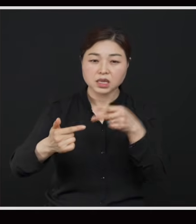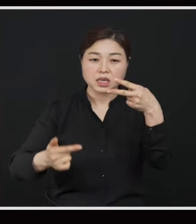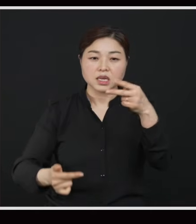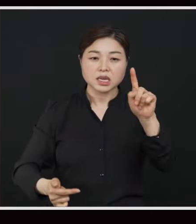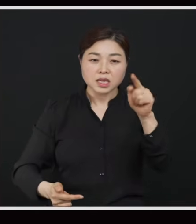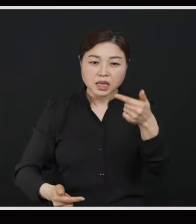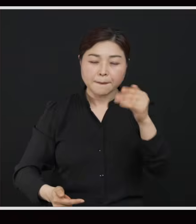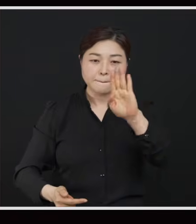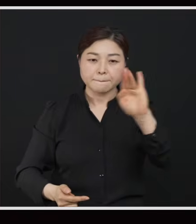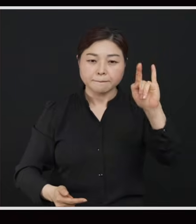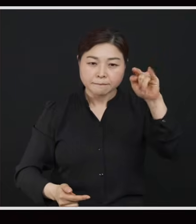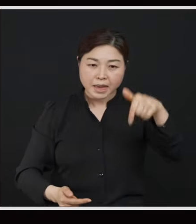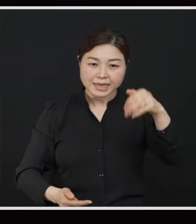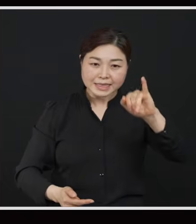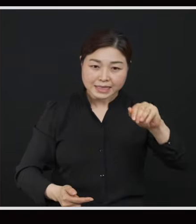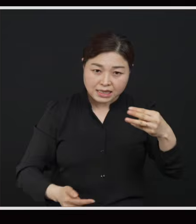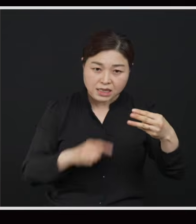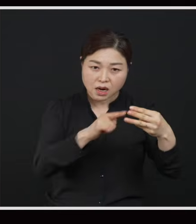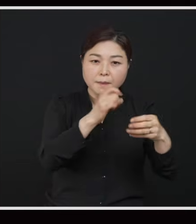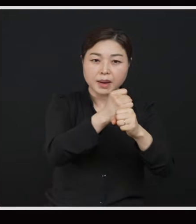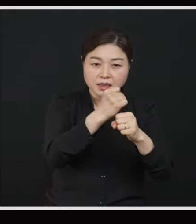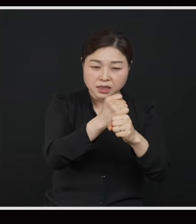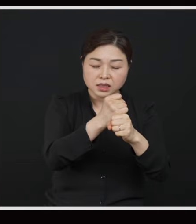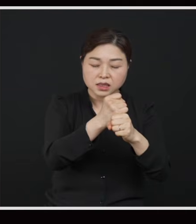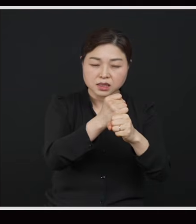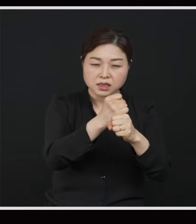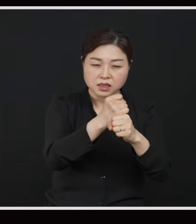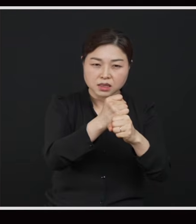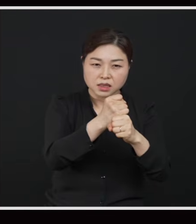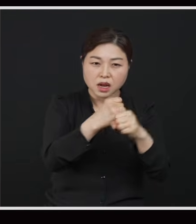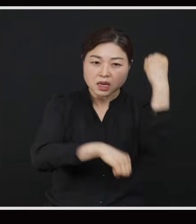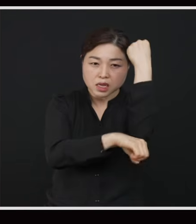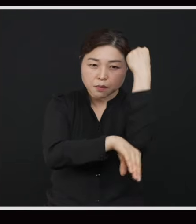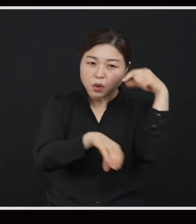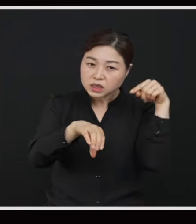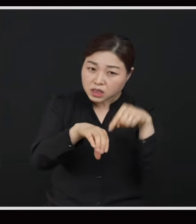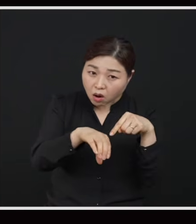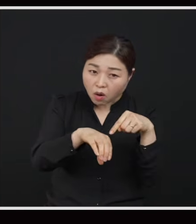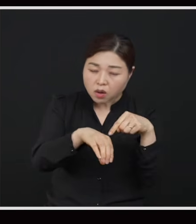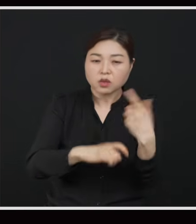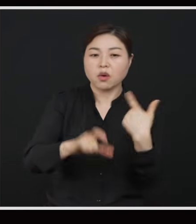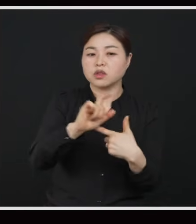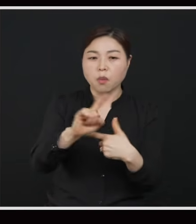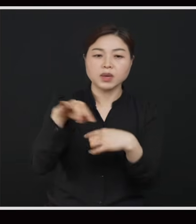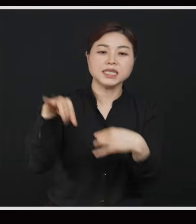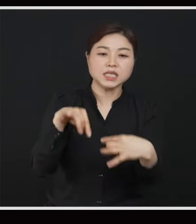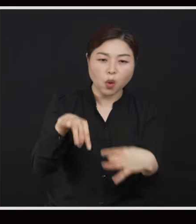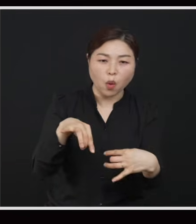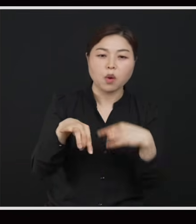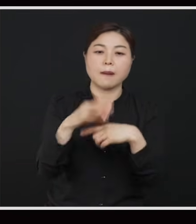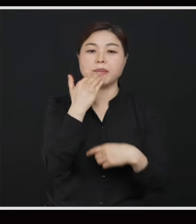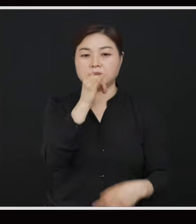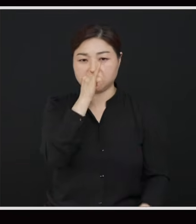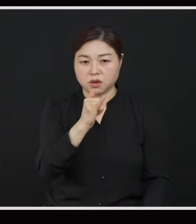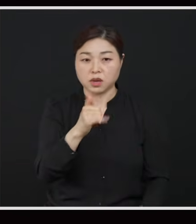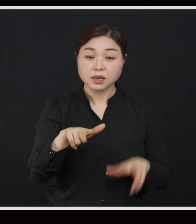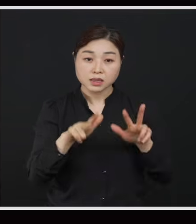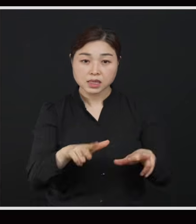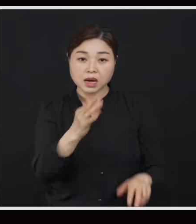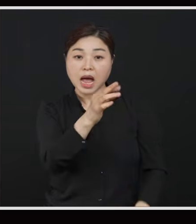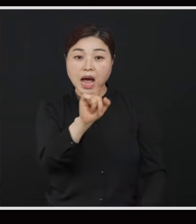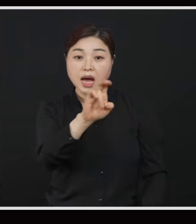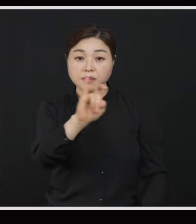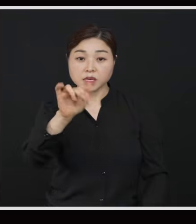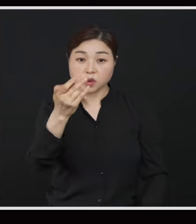줄만 알았는데 이제 최신 과학에 의하면 이게 신호물질입니다. 그래가지고 가서 지금 아미노산이